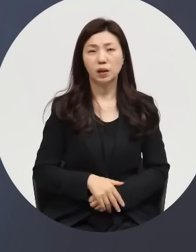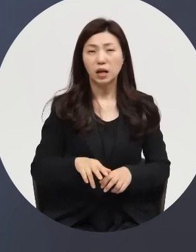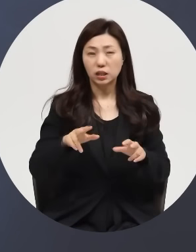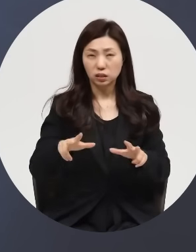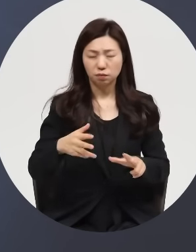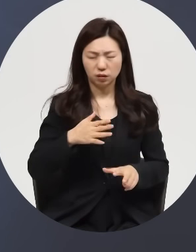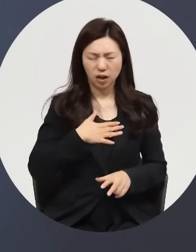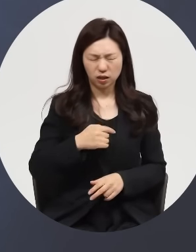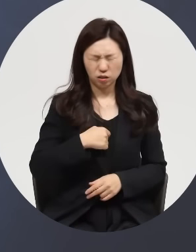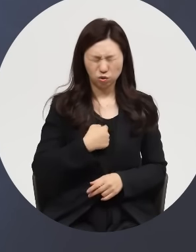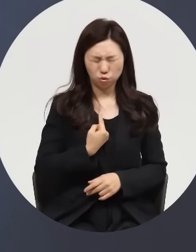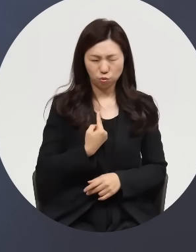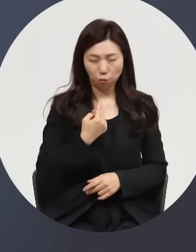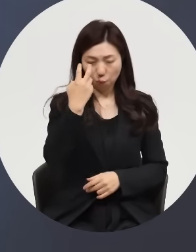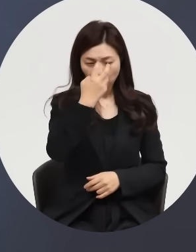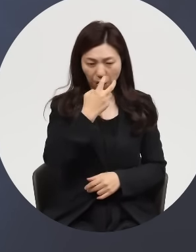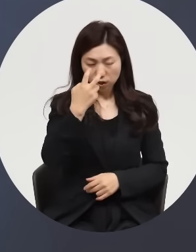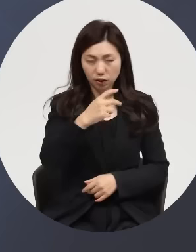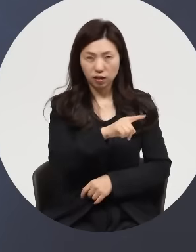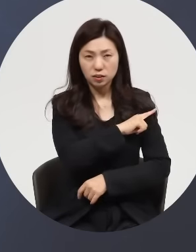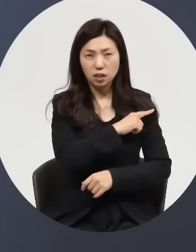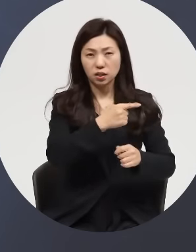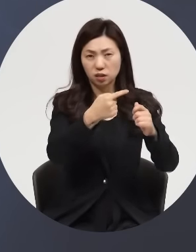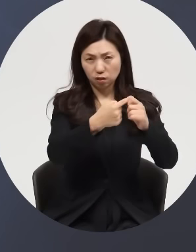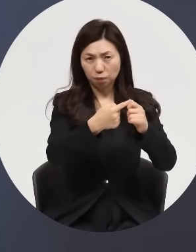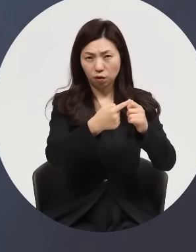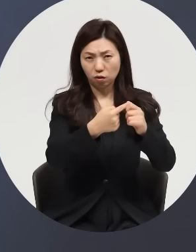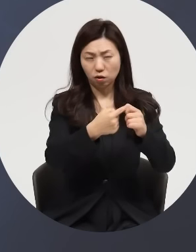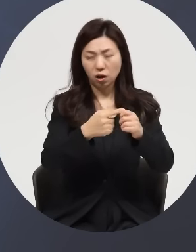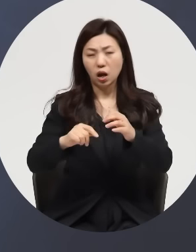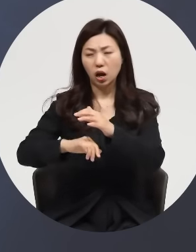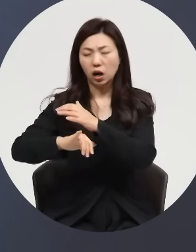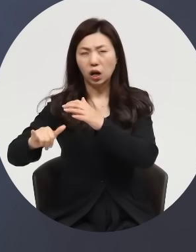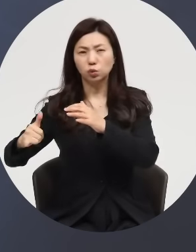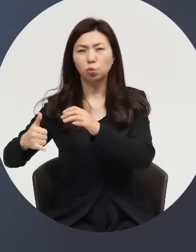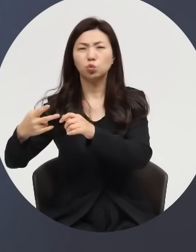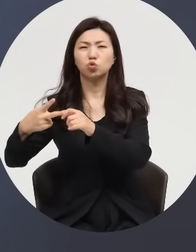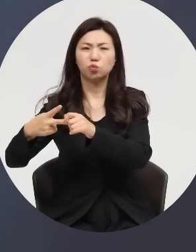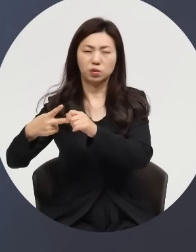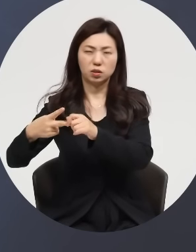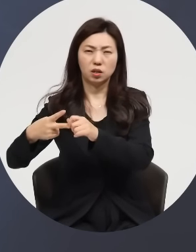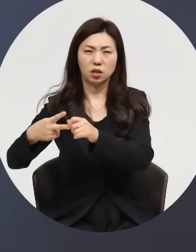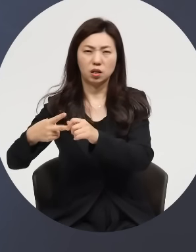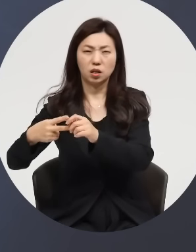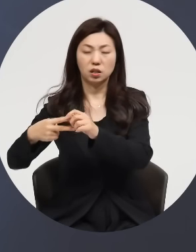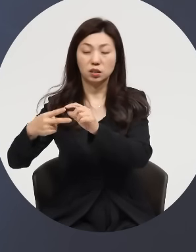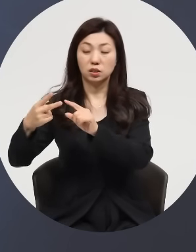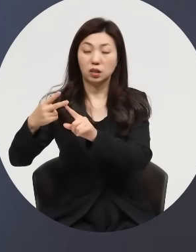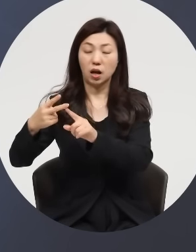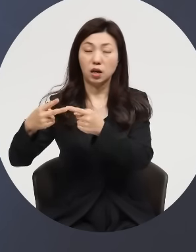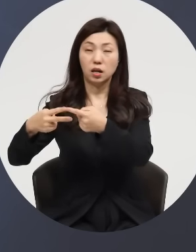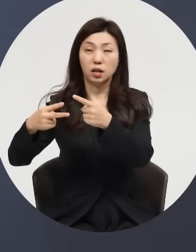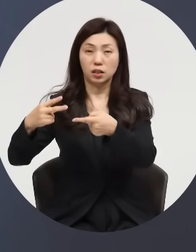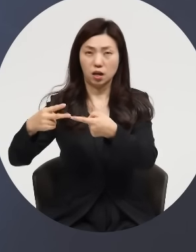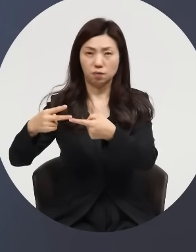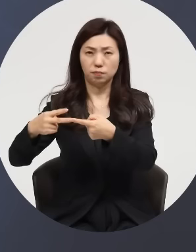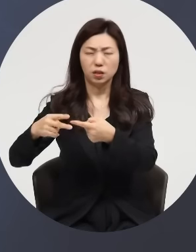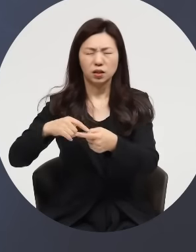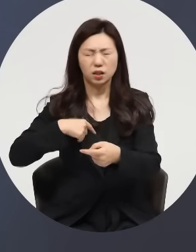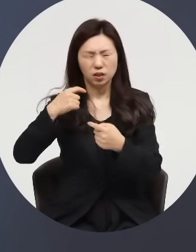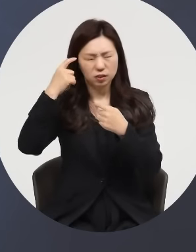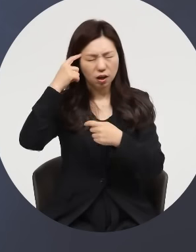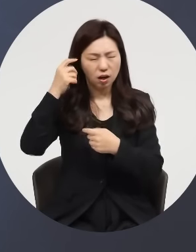자기를 책임지는 게 먼저고 가족의 문제는 나중 일이다. 관점을 이렇게 가져야 자기도